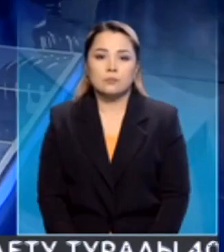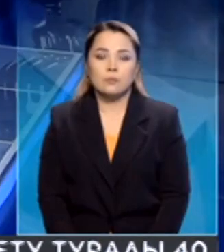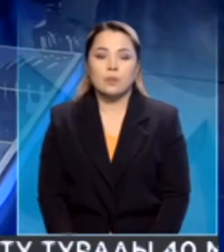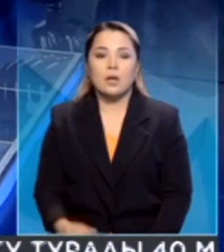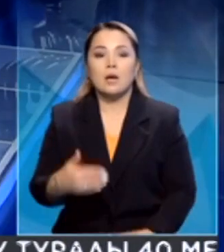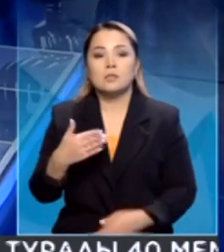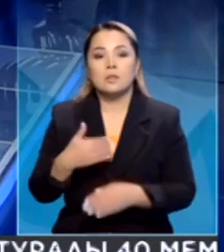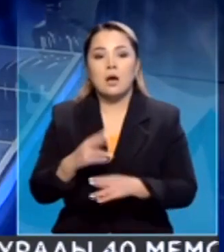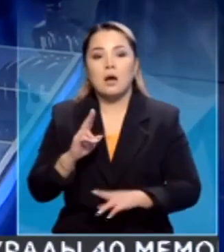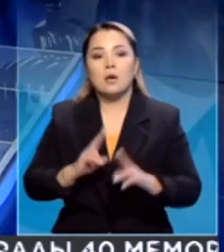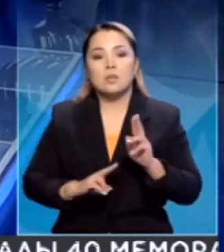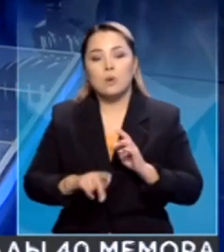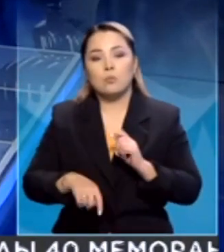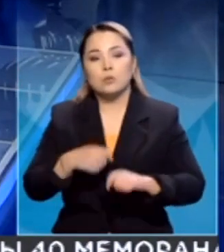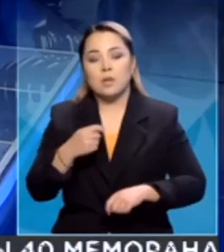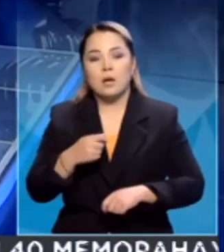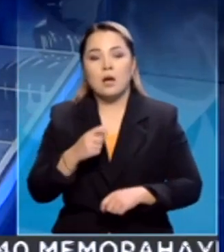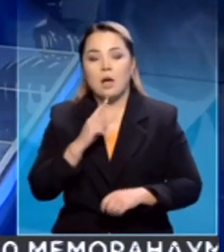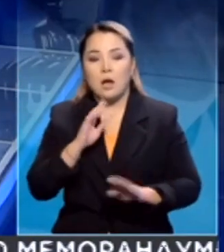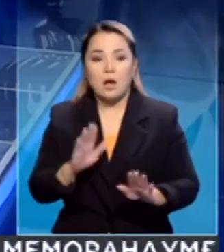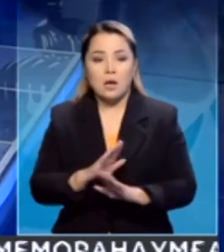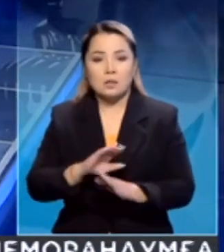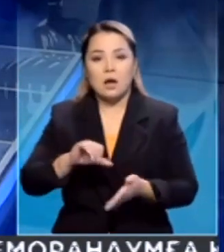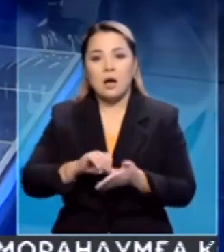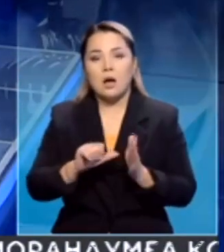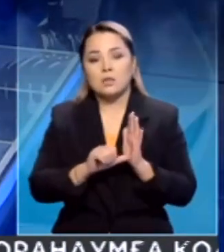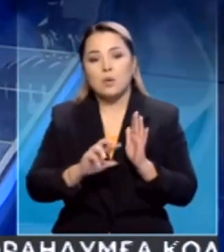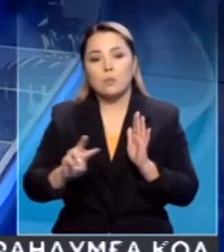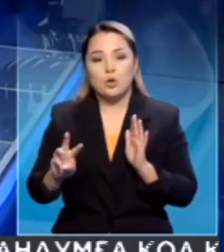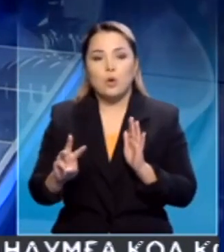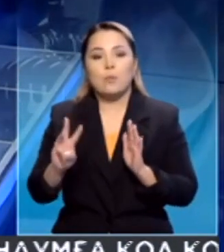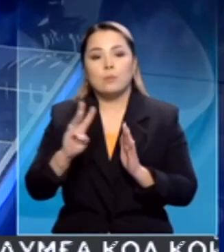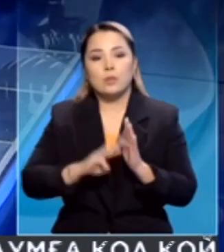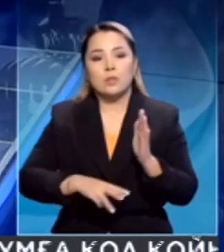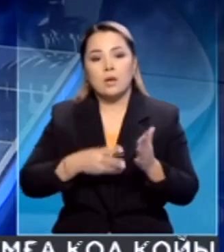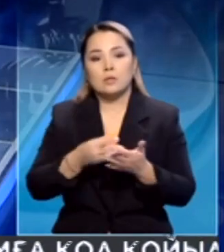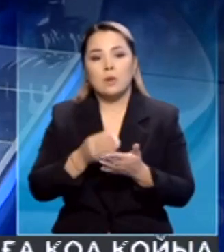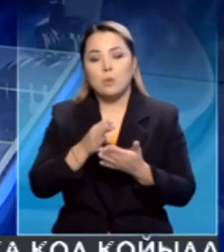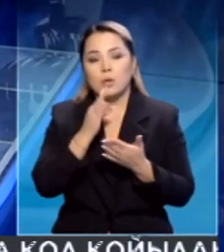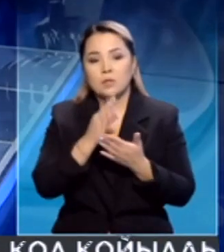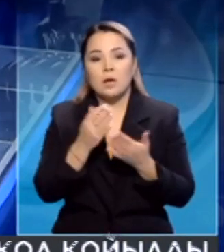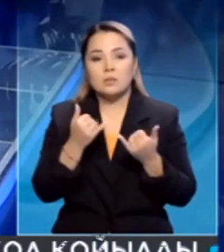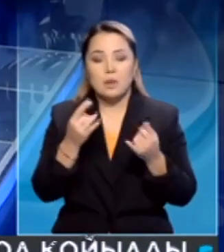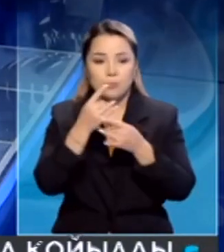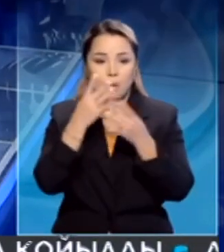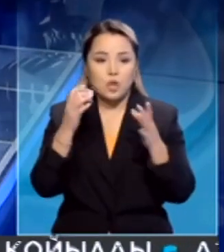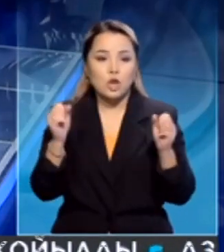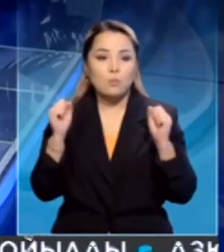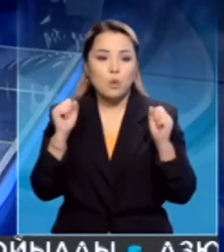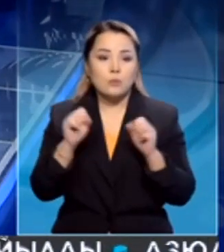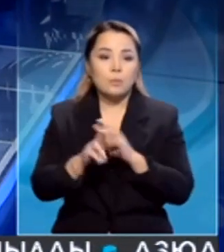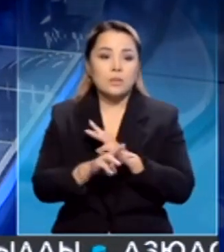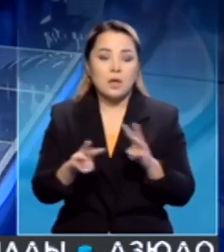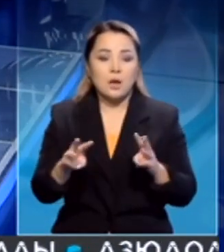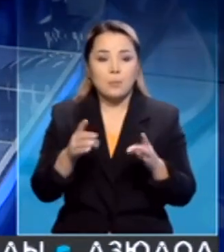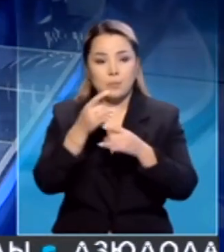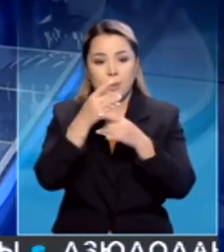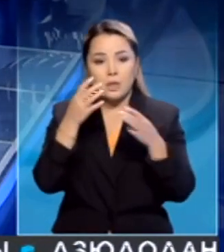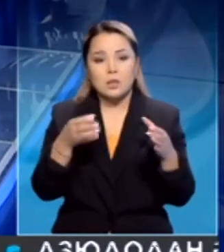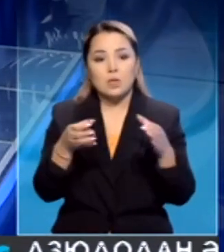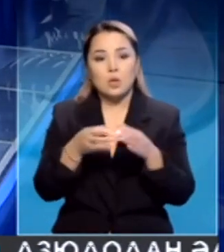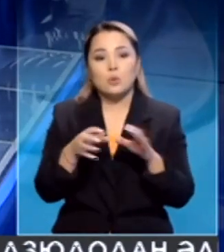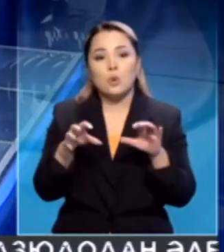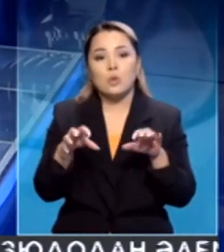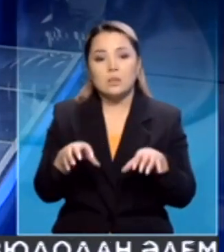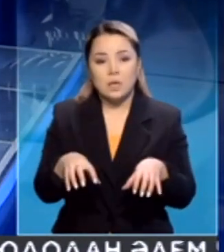Сахна әдебін бұзған әртістер 6 миллион тенгеден аса айыппұл төлеу мүмкін. Бұл туралы мәдениет және спорт министрлігі мәдениет комитеті